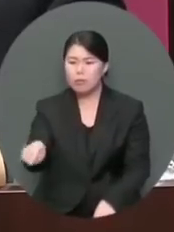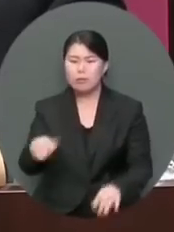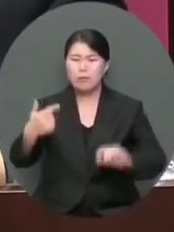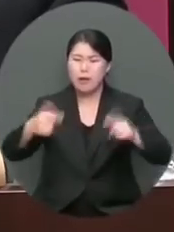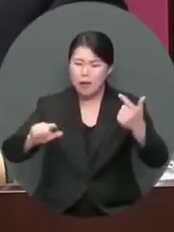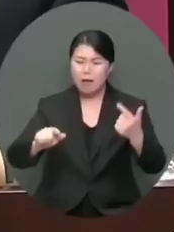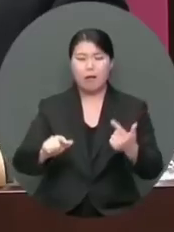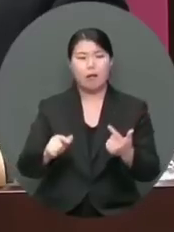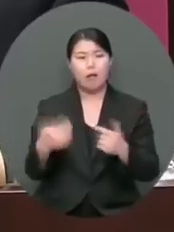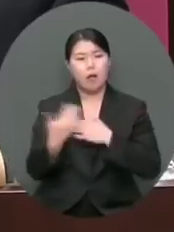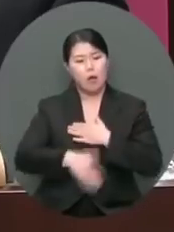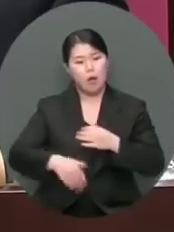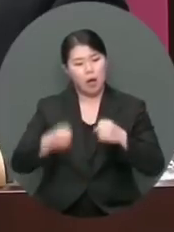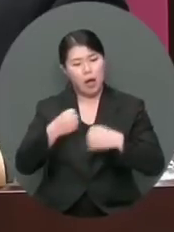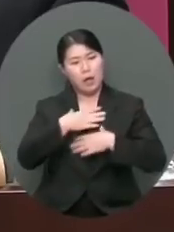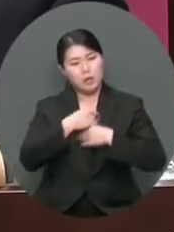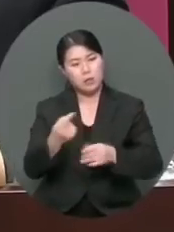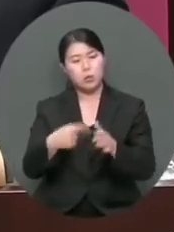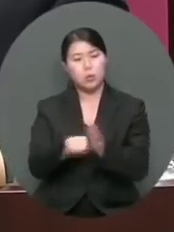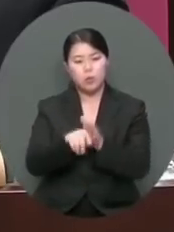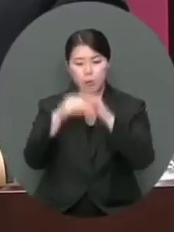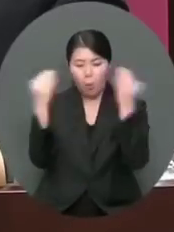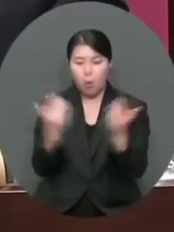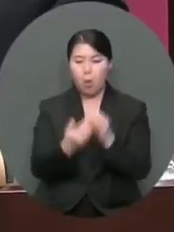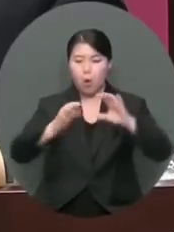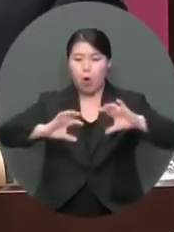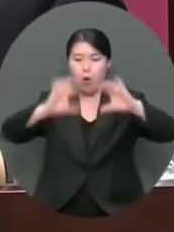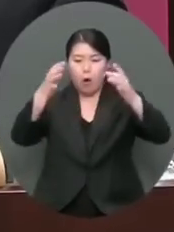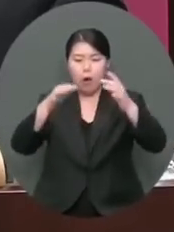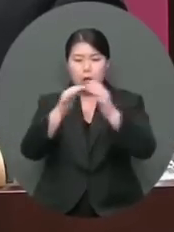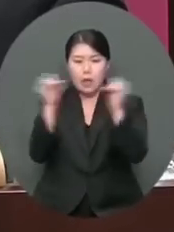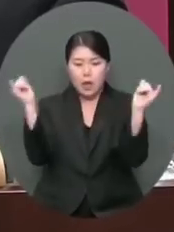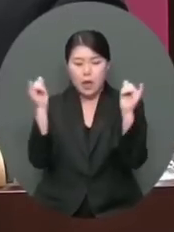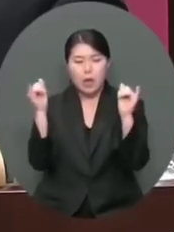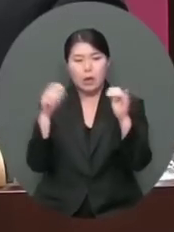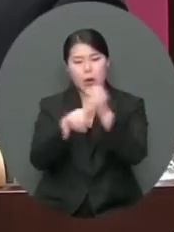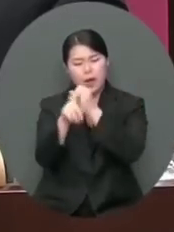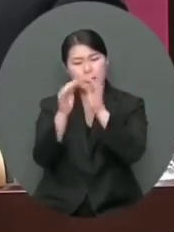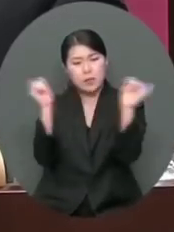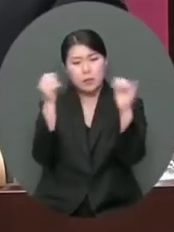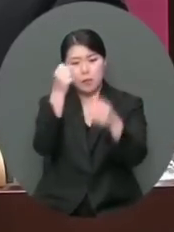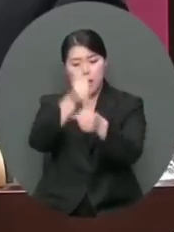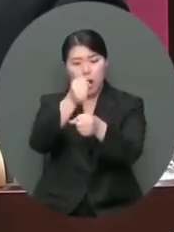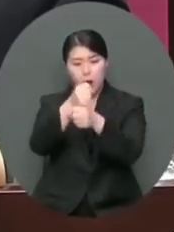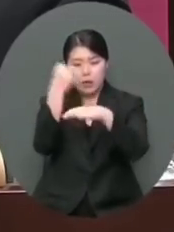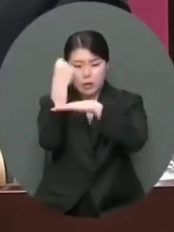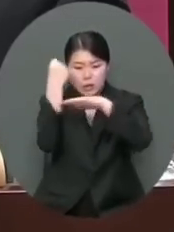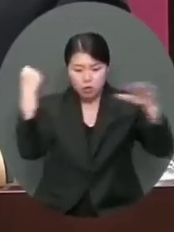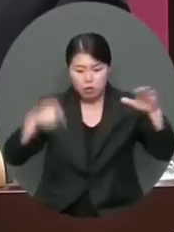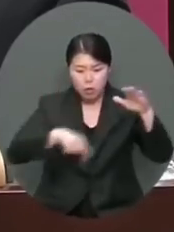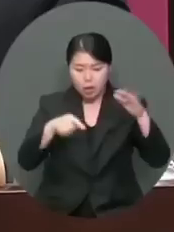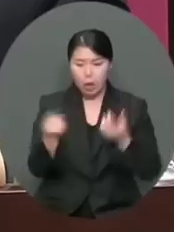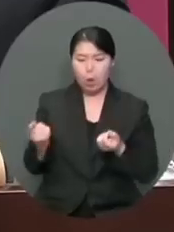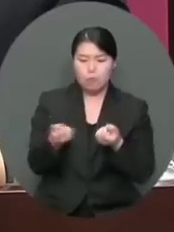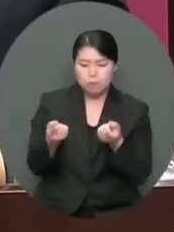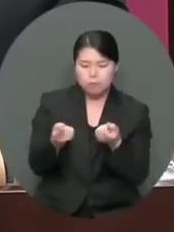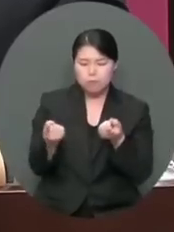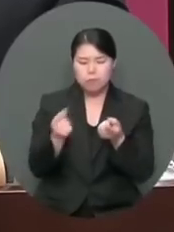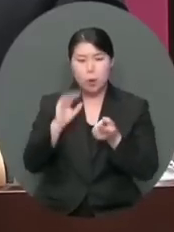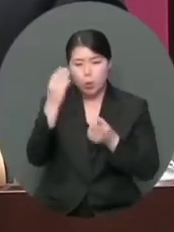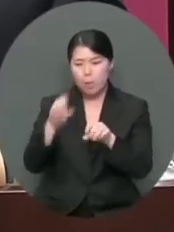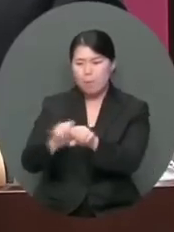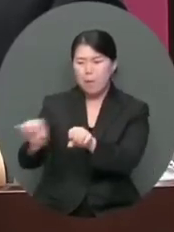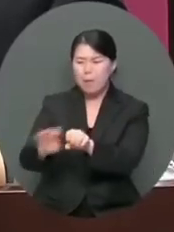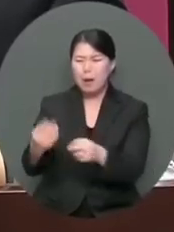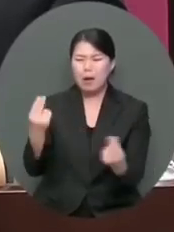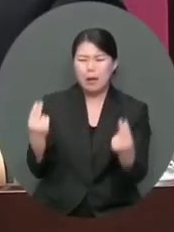건강과 안전을 생각해가지고 모든 국제적인 과학자들이 만든 기준 하에서 컨트롤이 되면서 방류되는 것하고 비교하는